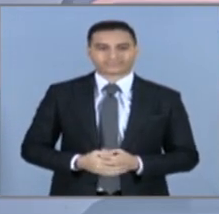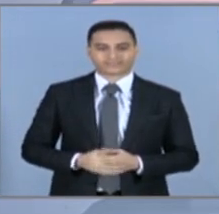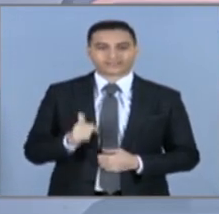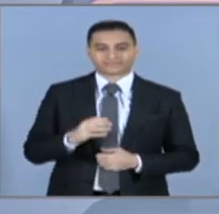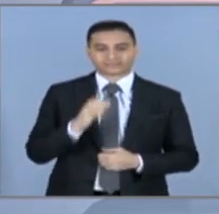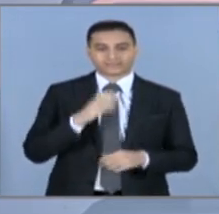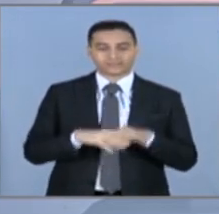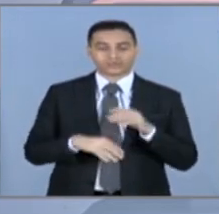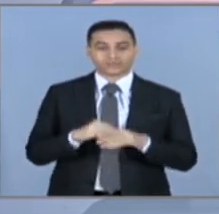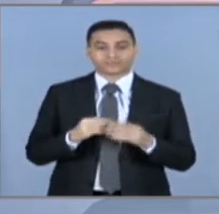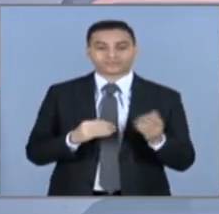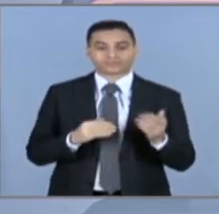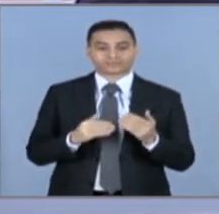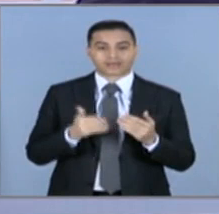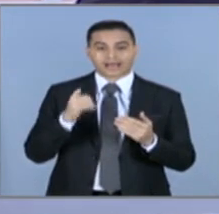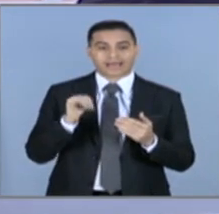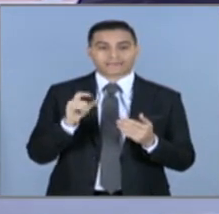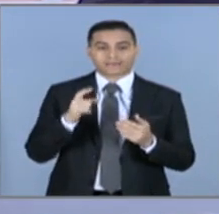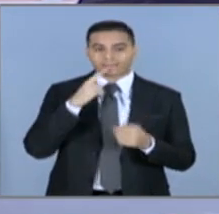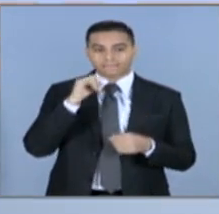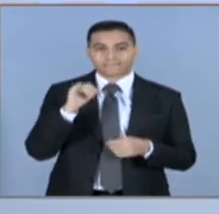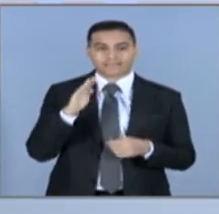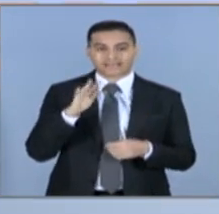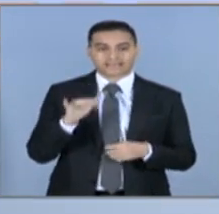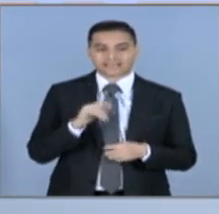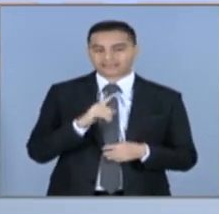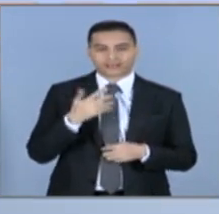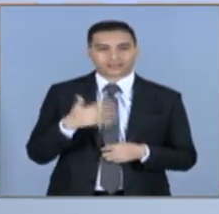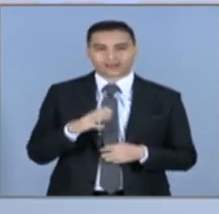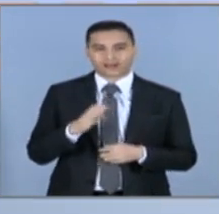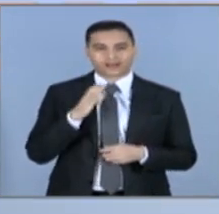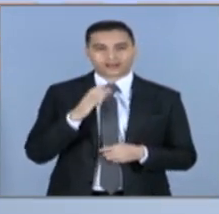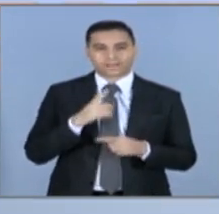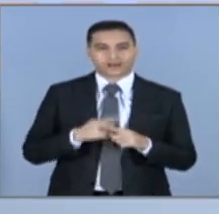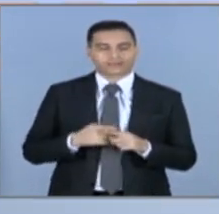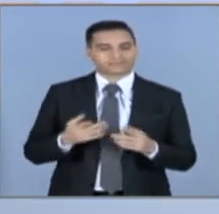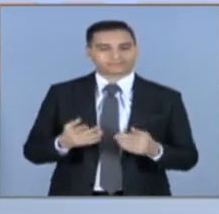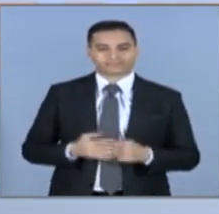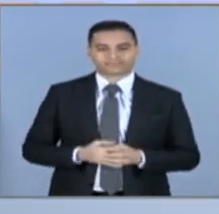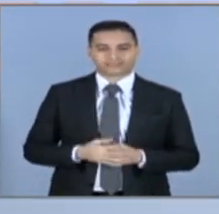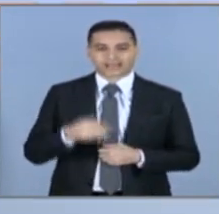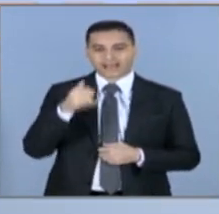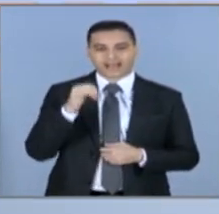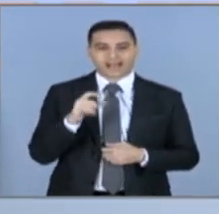في إجابة؟ أيمن. ميسي. ولا ميسي.